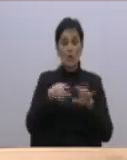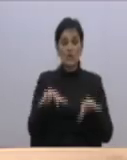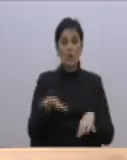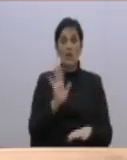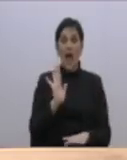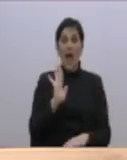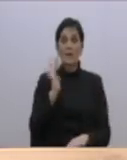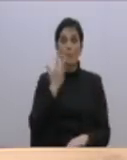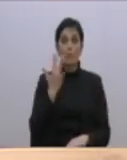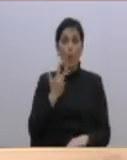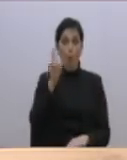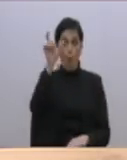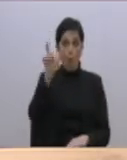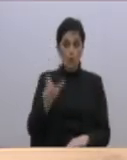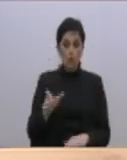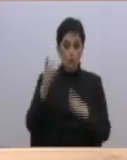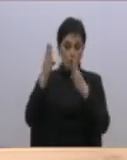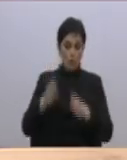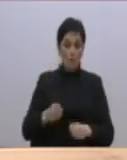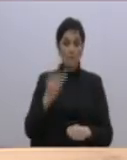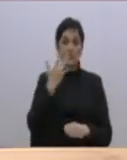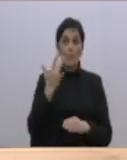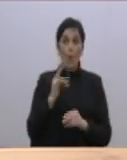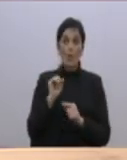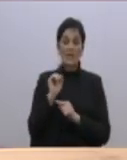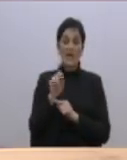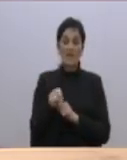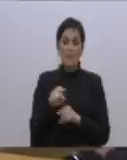սրուլ Pirma da politikuri tavale bebis